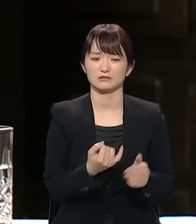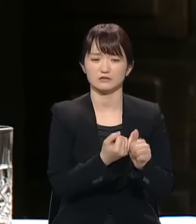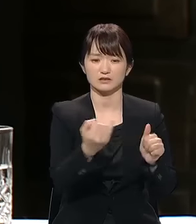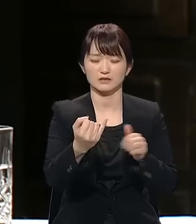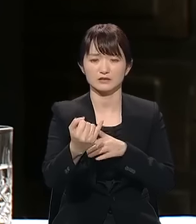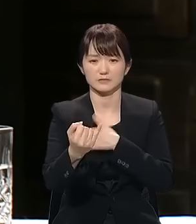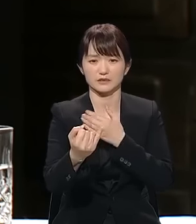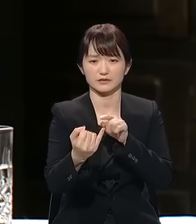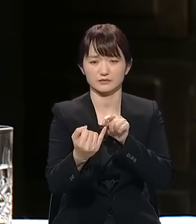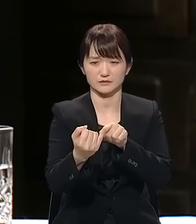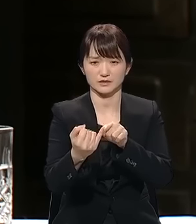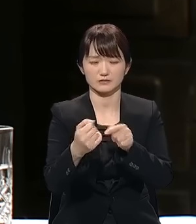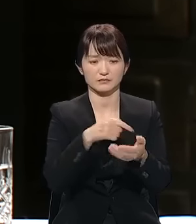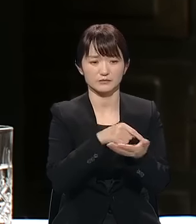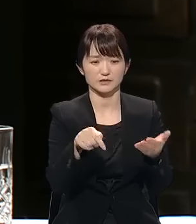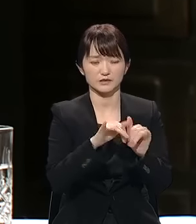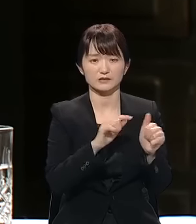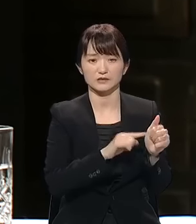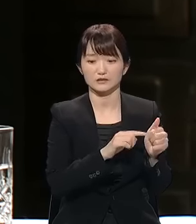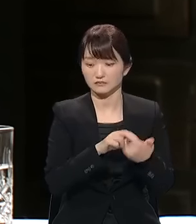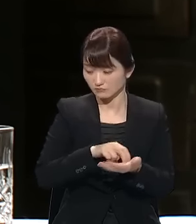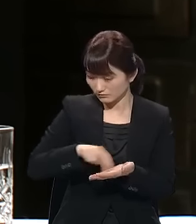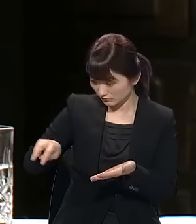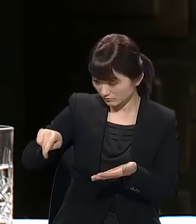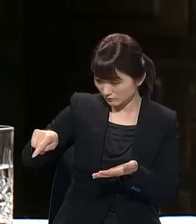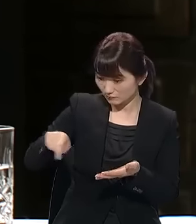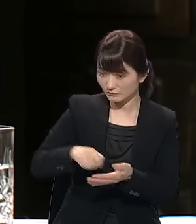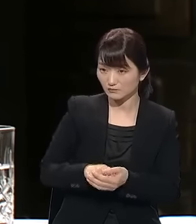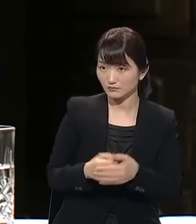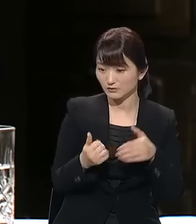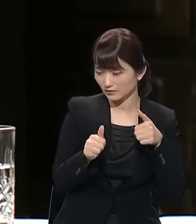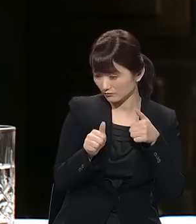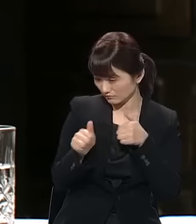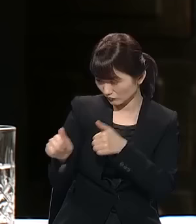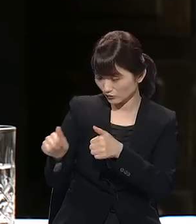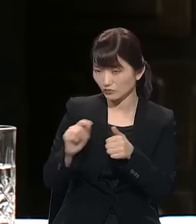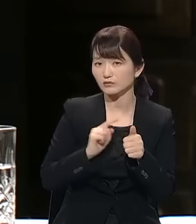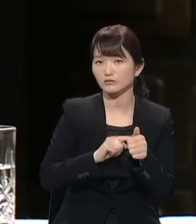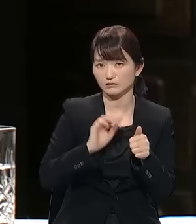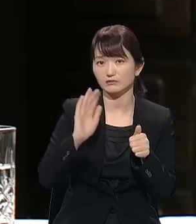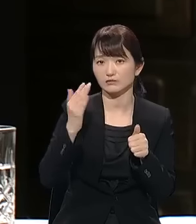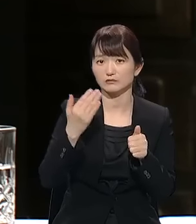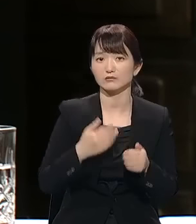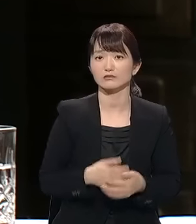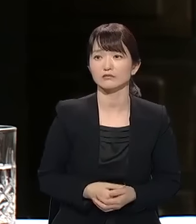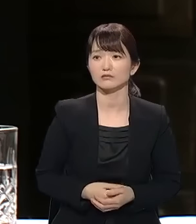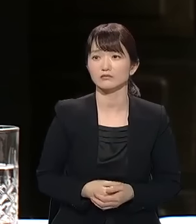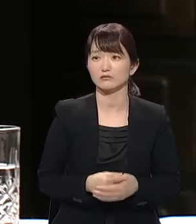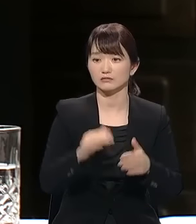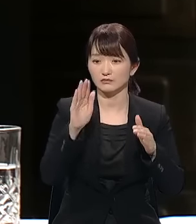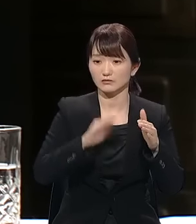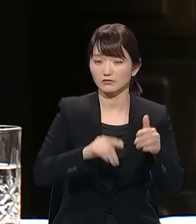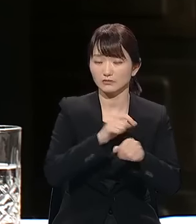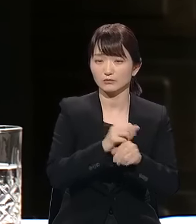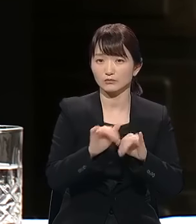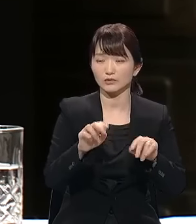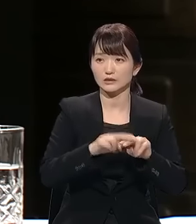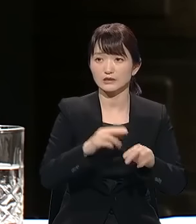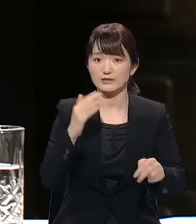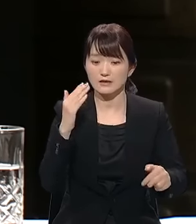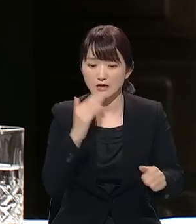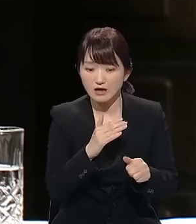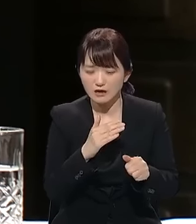것 때문에 어 스토킹 가해자가 된 겁니다 예 더군다나 공무원 직까지 잘리게